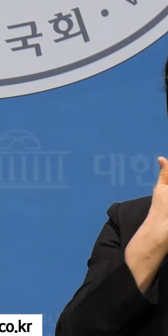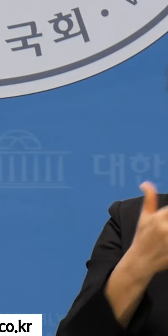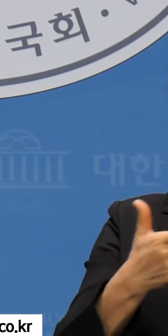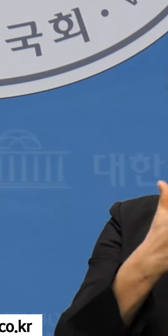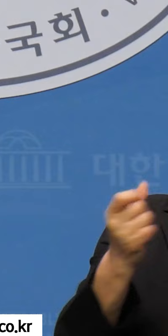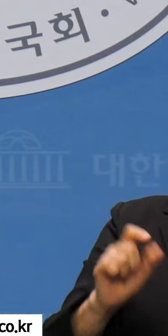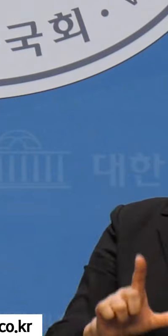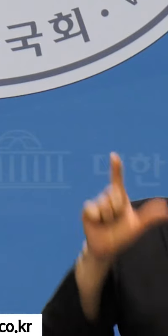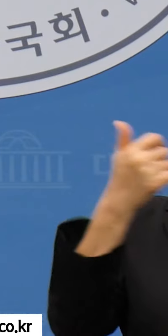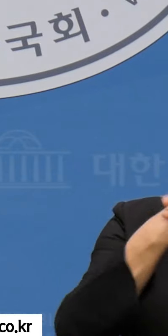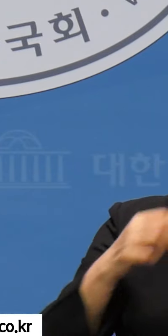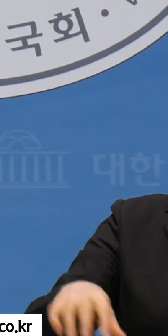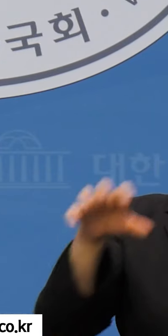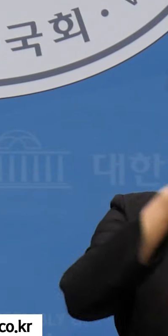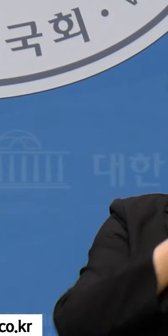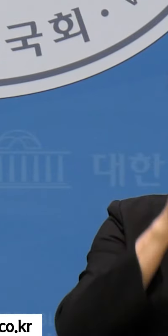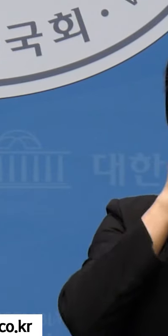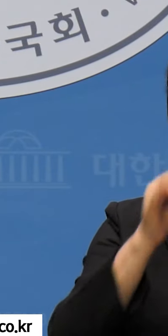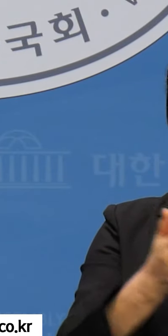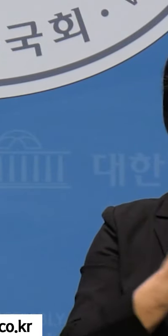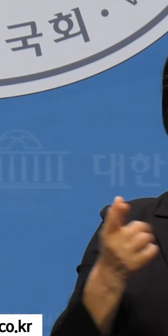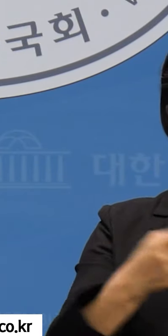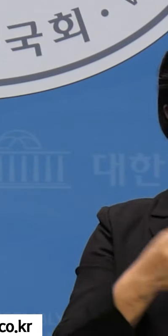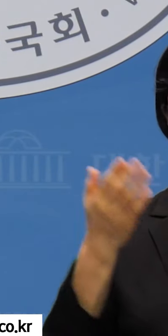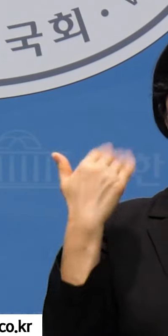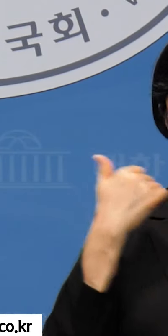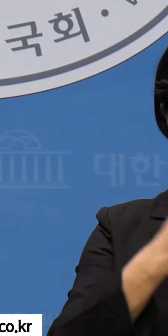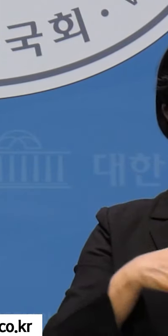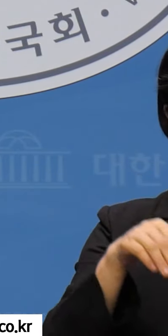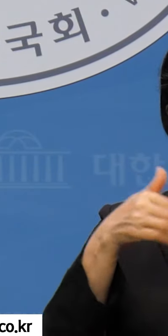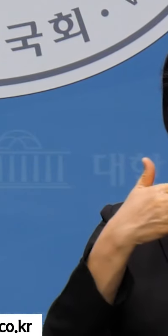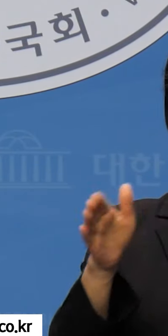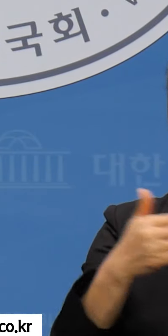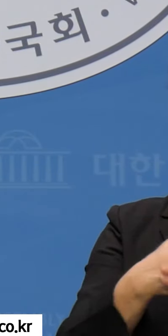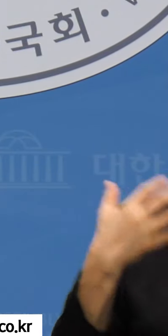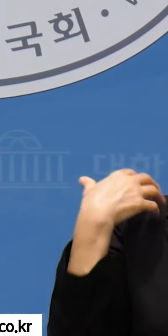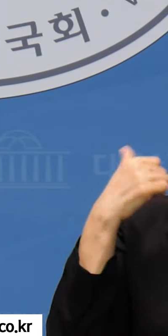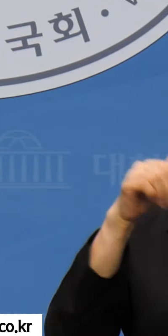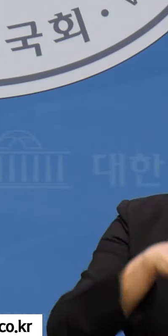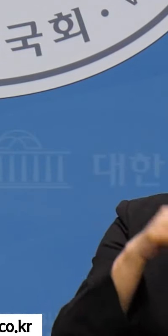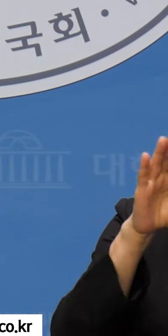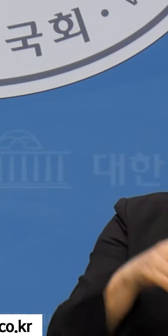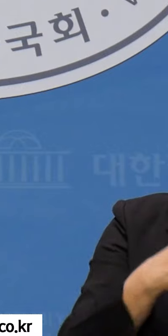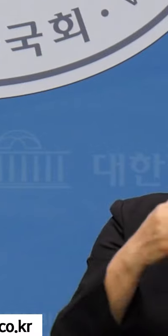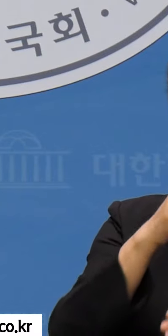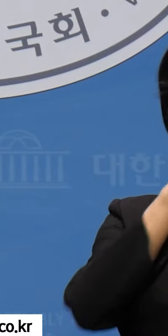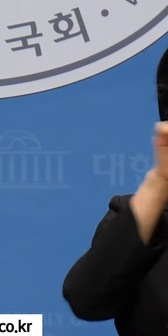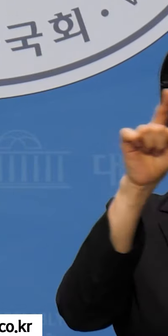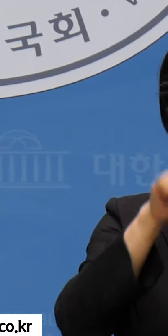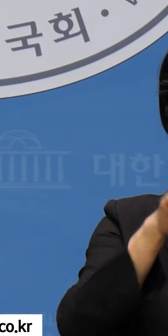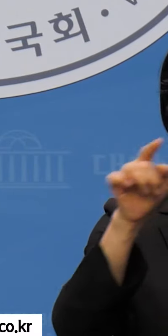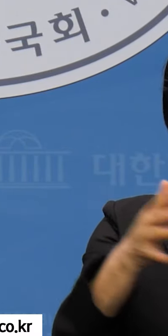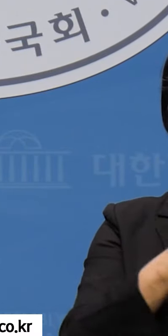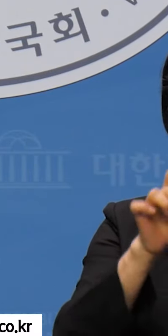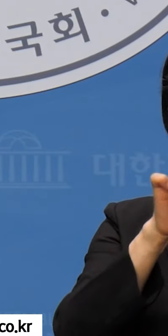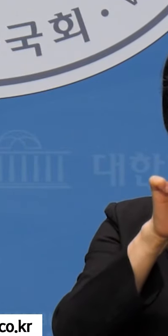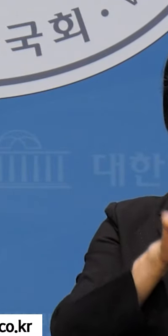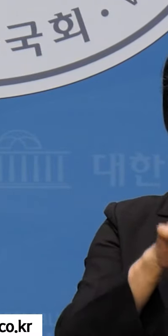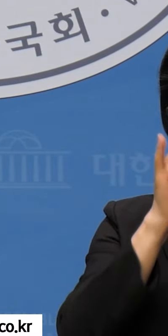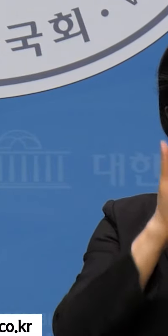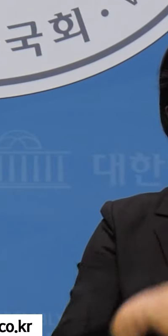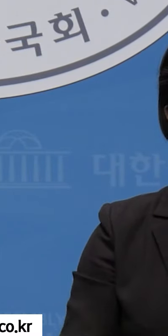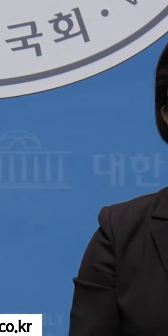모두 당일 현장 투표이다. 초등학교 반장 선거하듯이 발을 정자를 써가며 손으로 수개표를